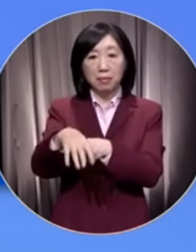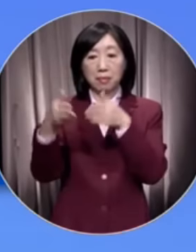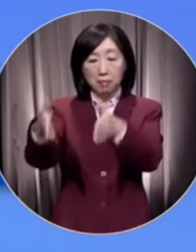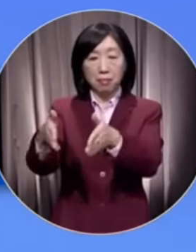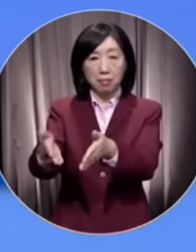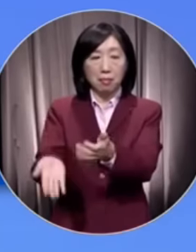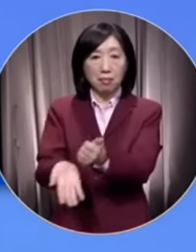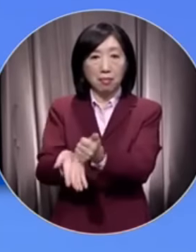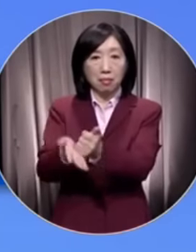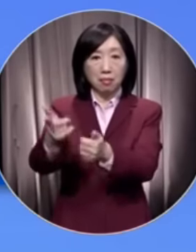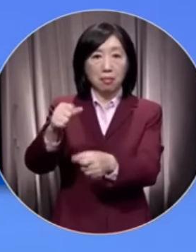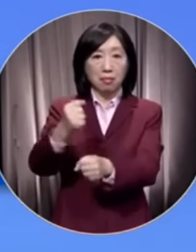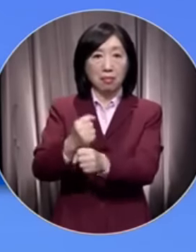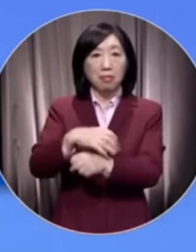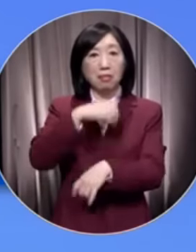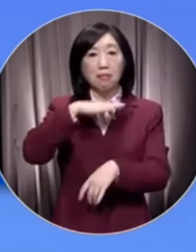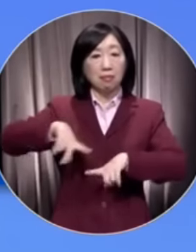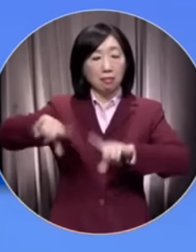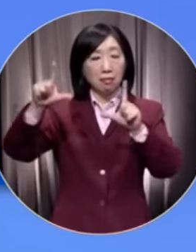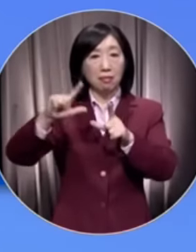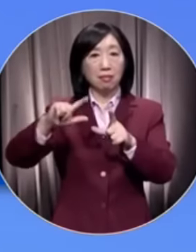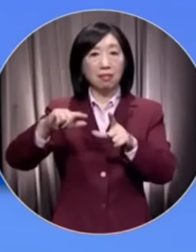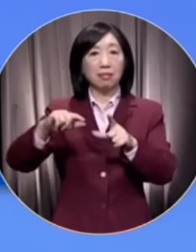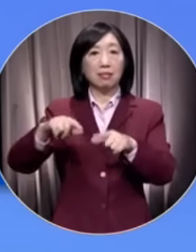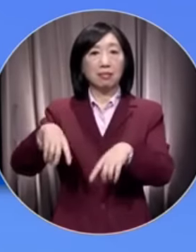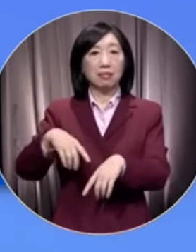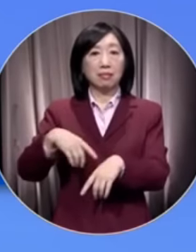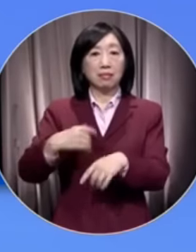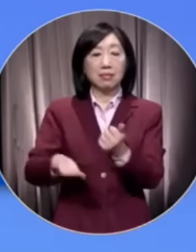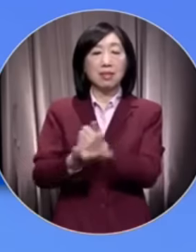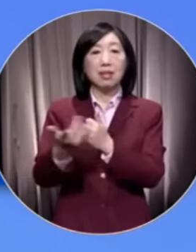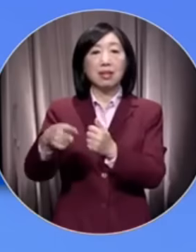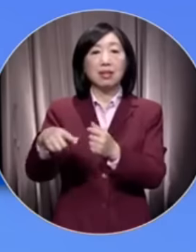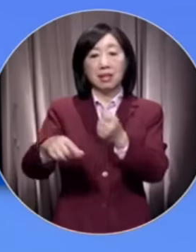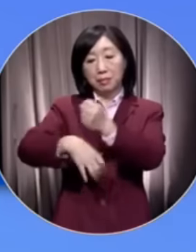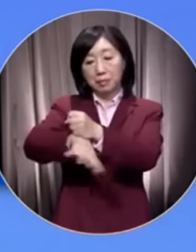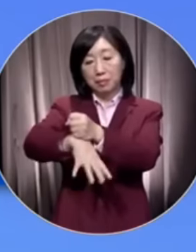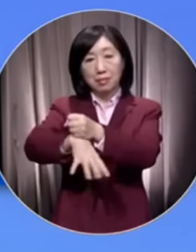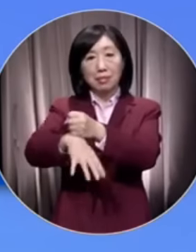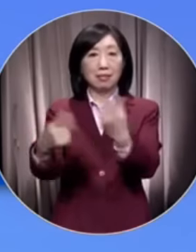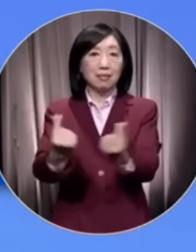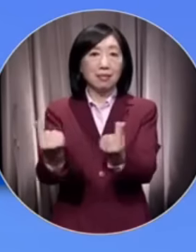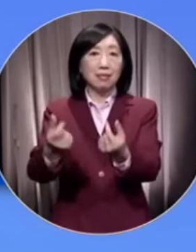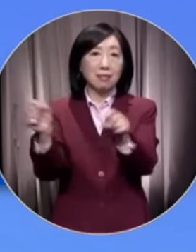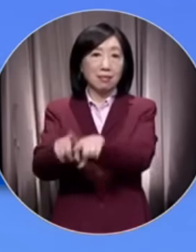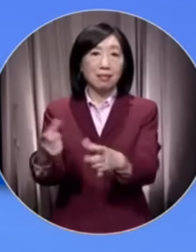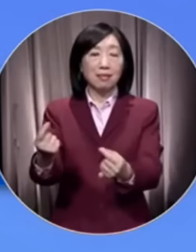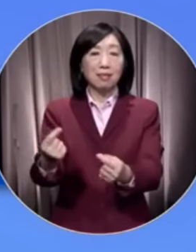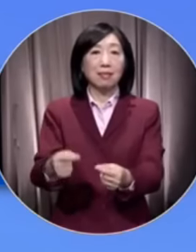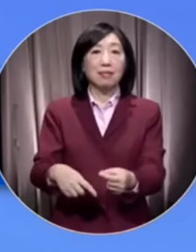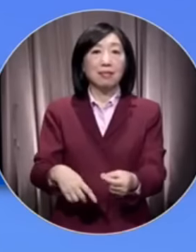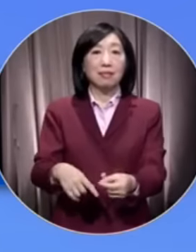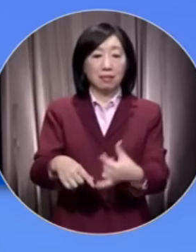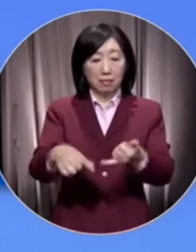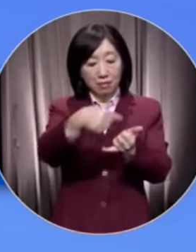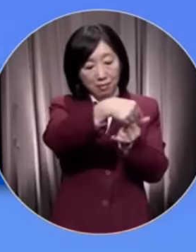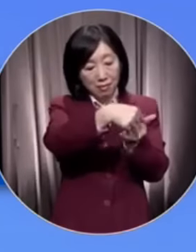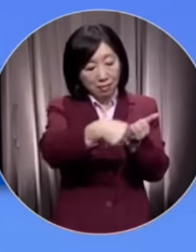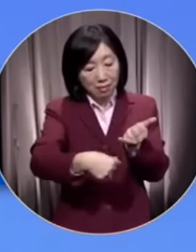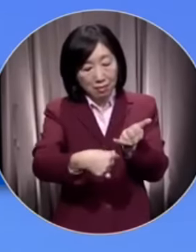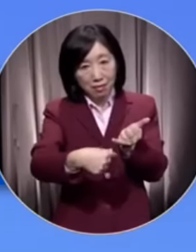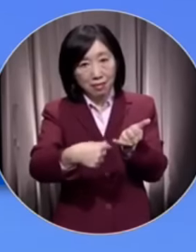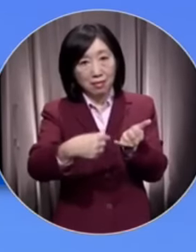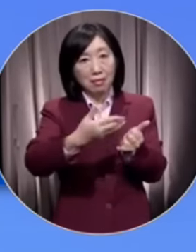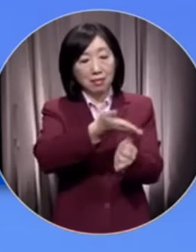口，然后屏东发展回我们东北亚的夏威夷，然后以中央山脉以东包括离岛，我们